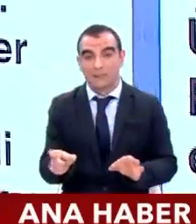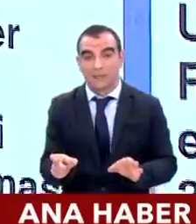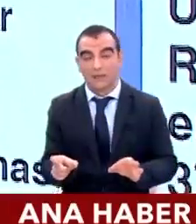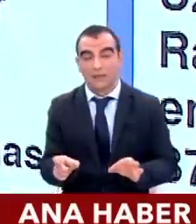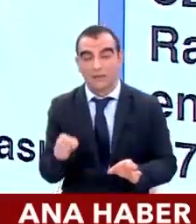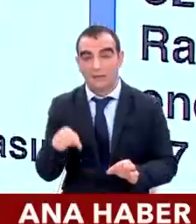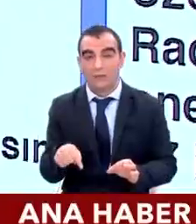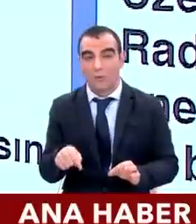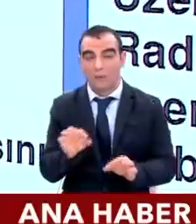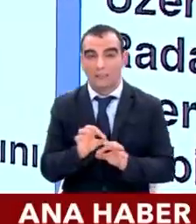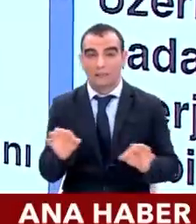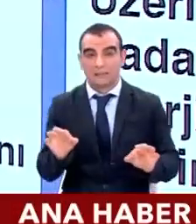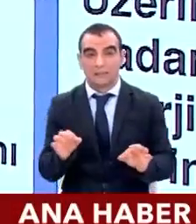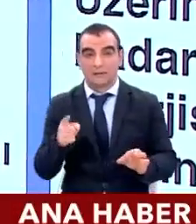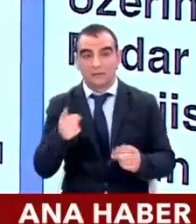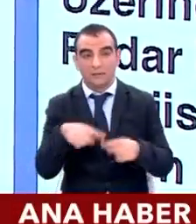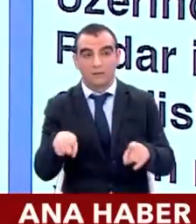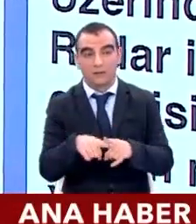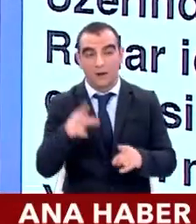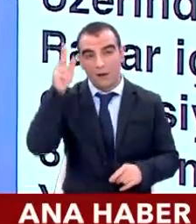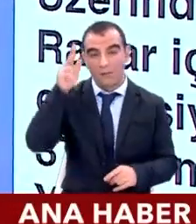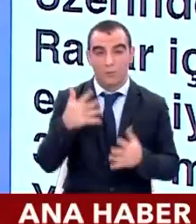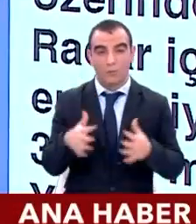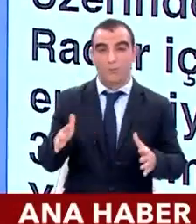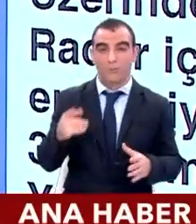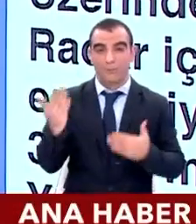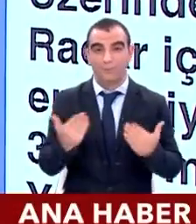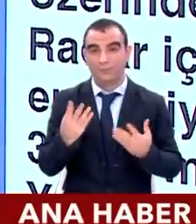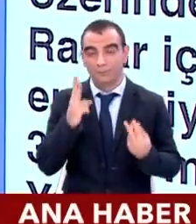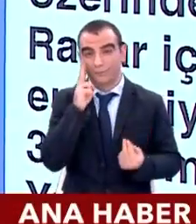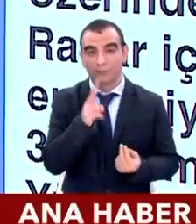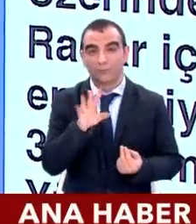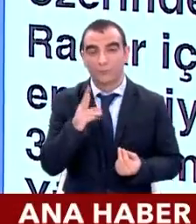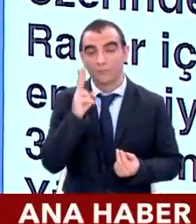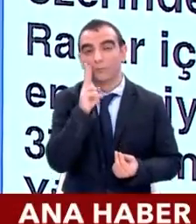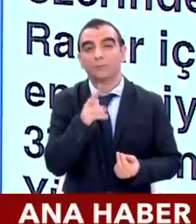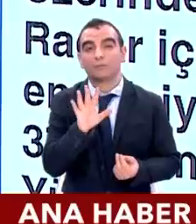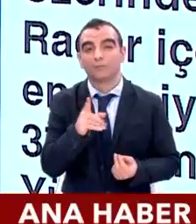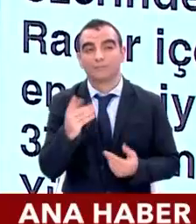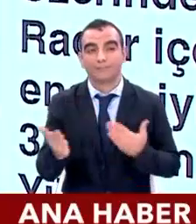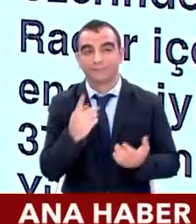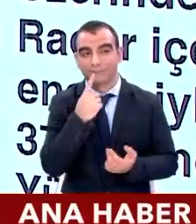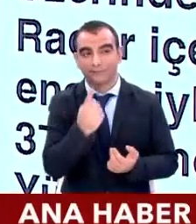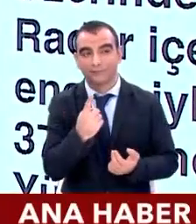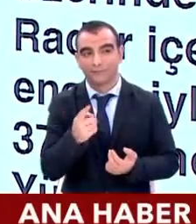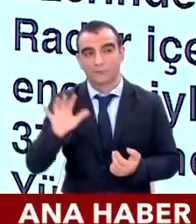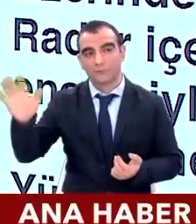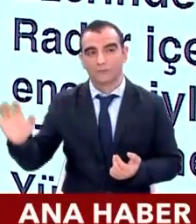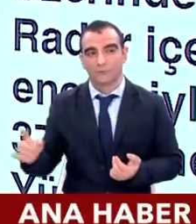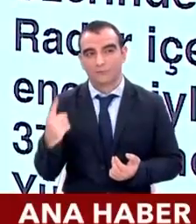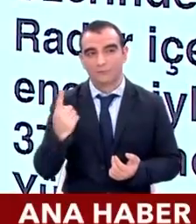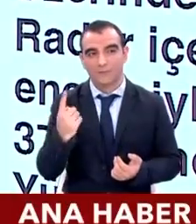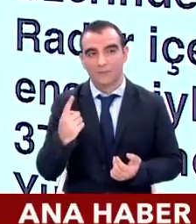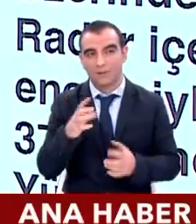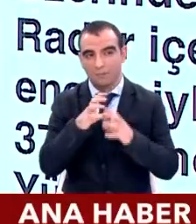o kadar rahat gelmiş ki koca Amerika'ya Yani nasıl göremiyor görememiş ya da demişler genelde turistik bir balon